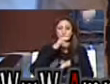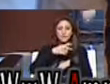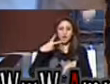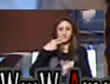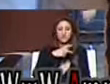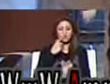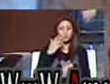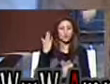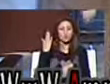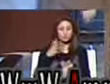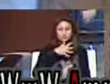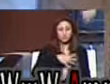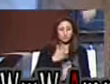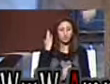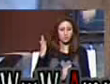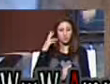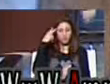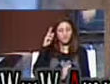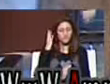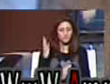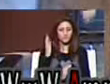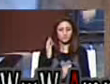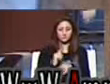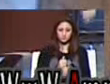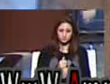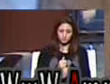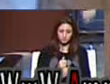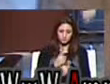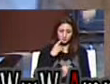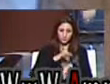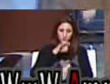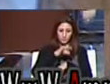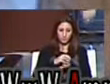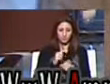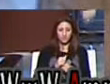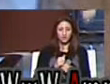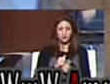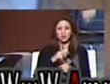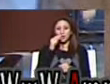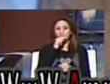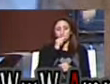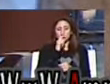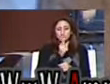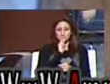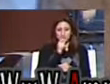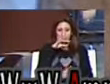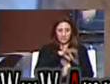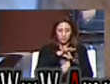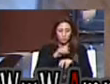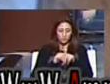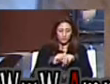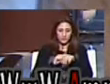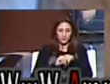صلاح أبو إسماعيل المرشح السابق للرئاسة الجمهورية، الفقرة الأولى. الفقرة الثانية لقاء ما بين الزميلة ريهام السهلي مع الدكتور عاصم فرج أستاذ الأمراض